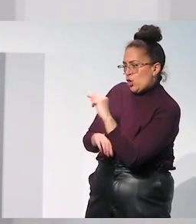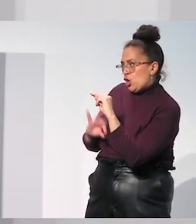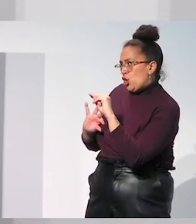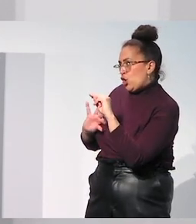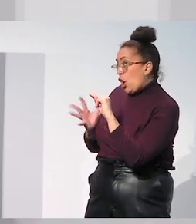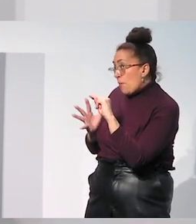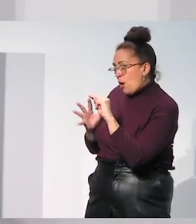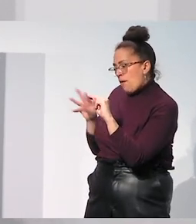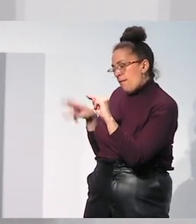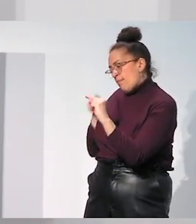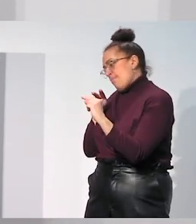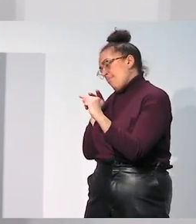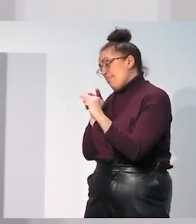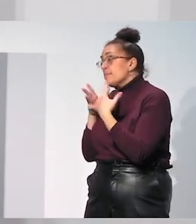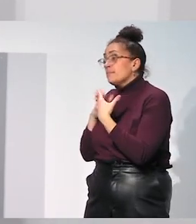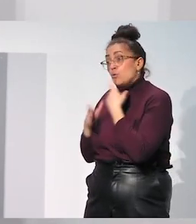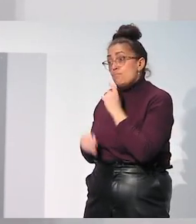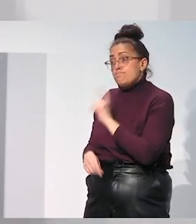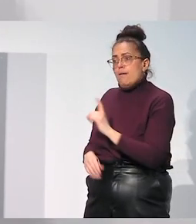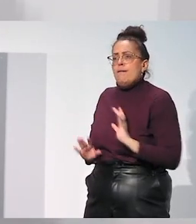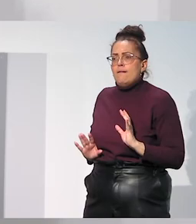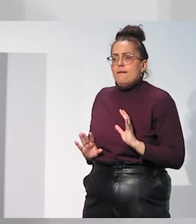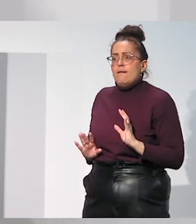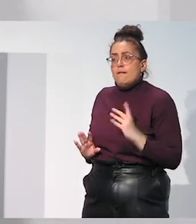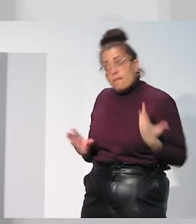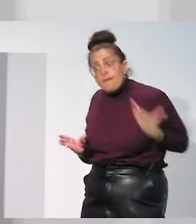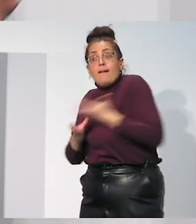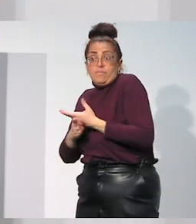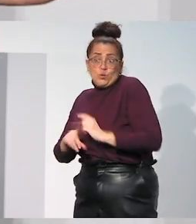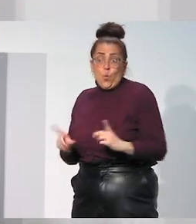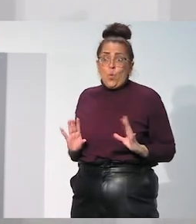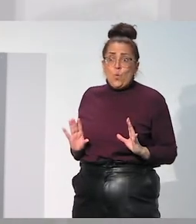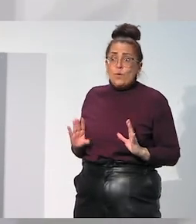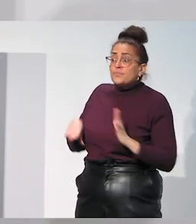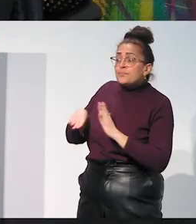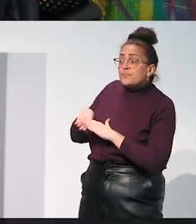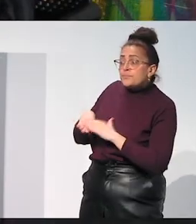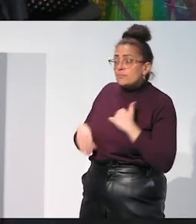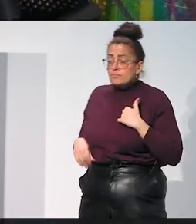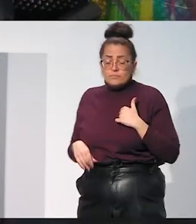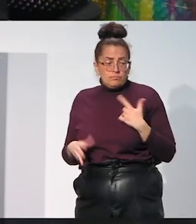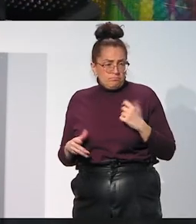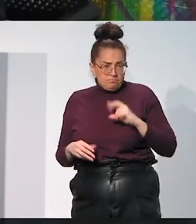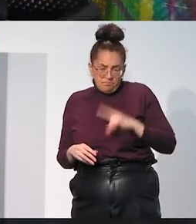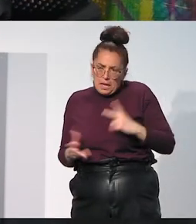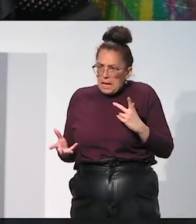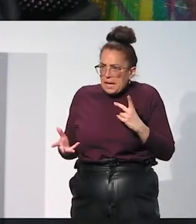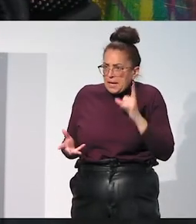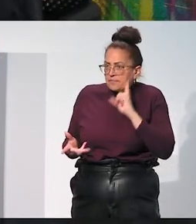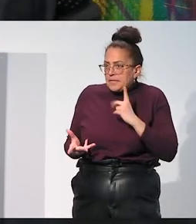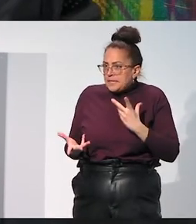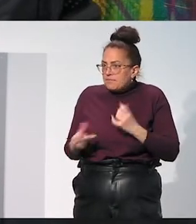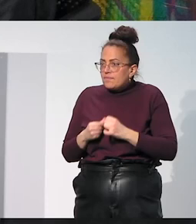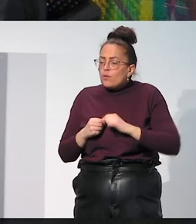n'empêche rien, il n'empêchera rien. Voilà, hein. Quant à l'enfant... Mais parce qu'elle ne l'aurait pas empêché, de toute façon. Bien sûr, bien